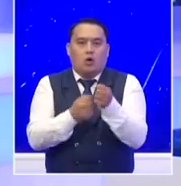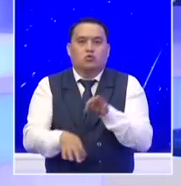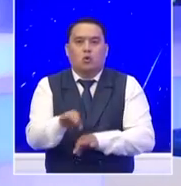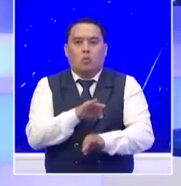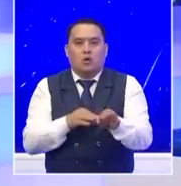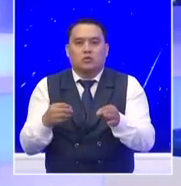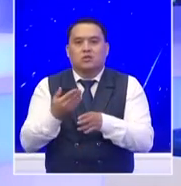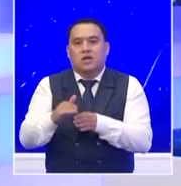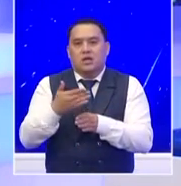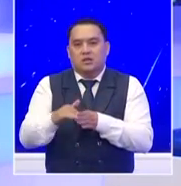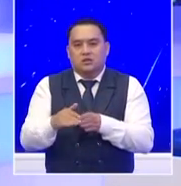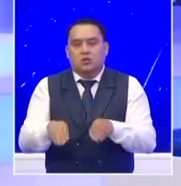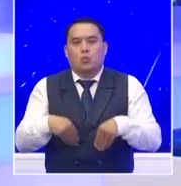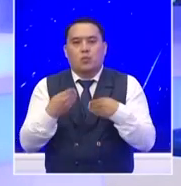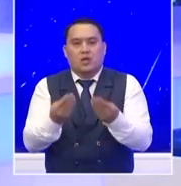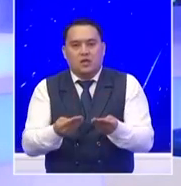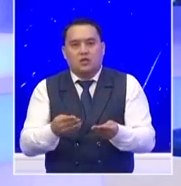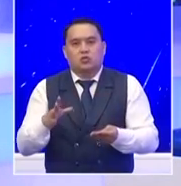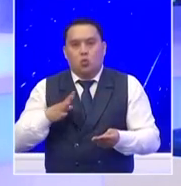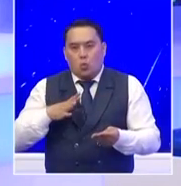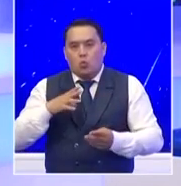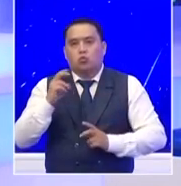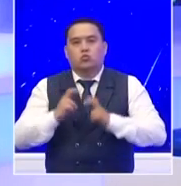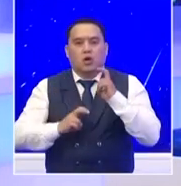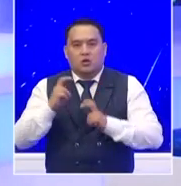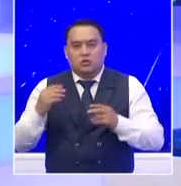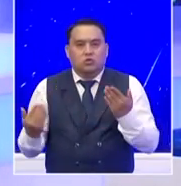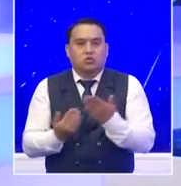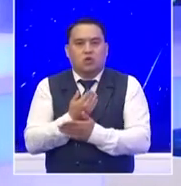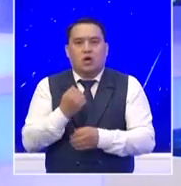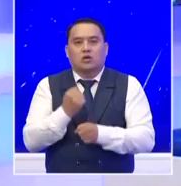жобаларды қолжетімді несиелеуді қарастыру, кәсіпорындарды жаңарту,